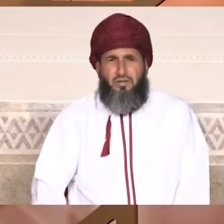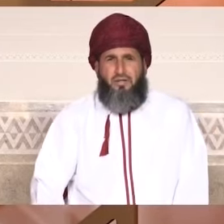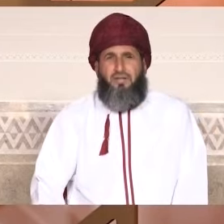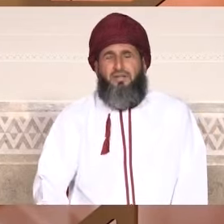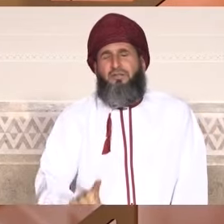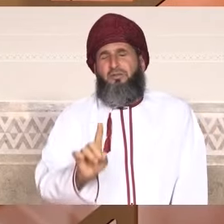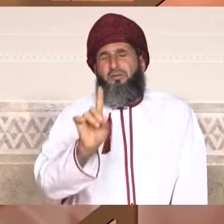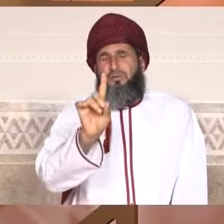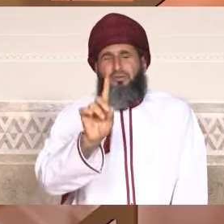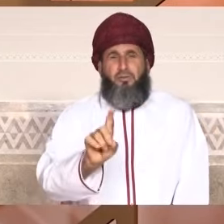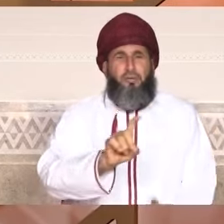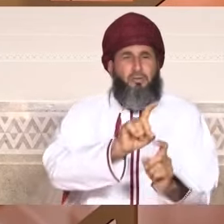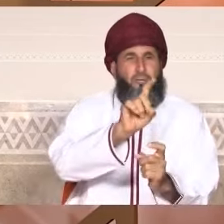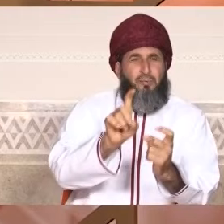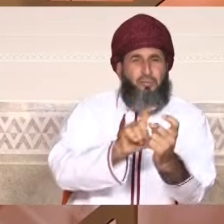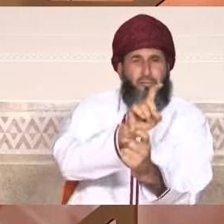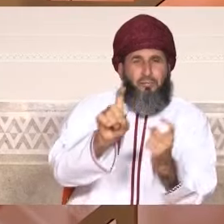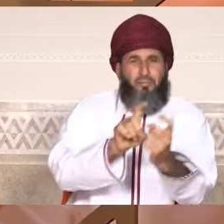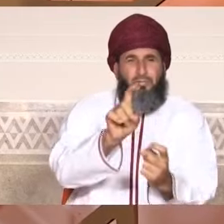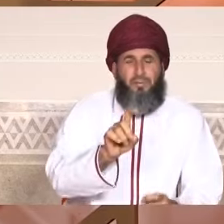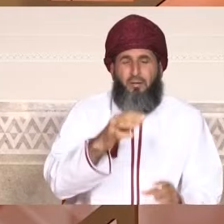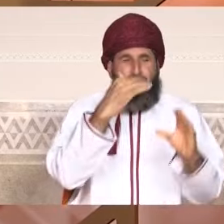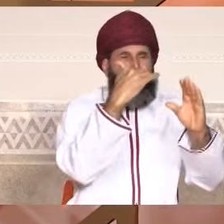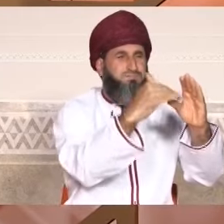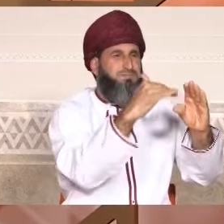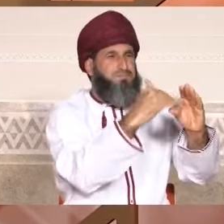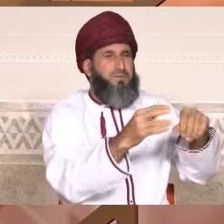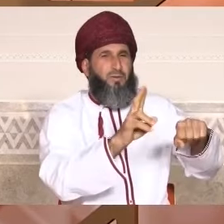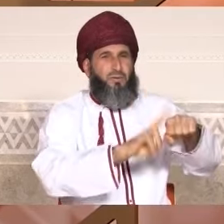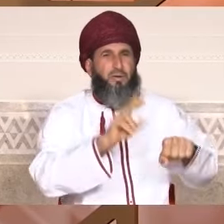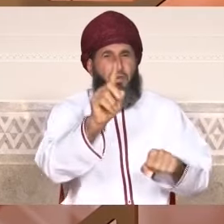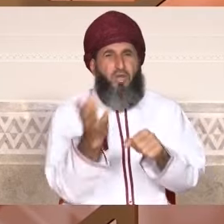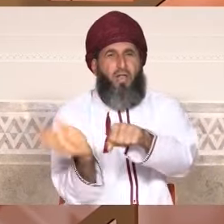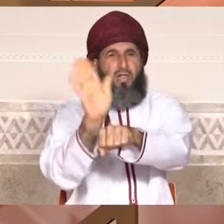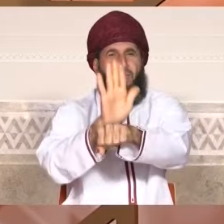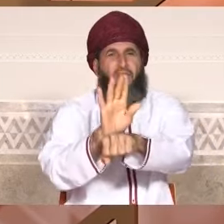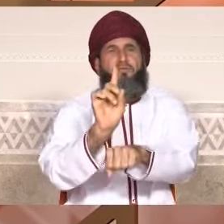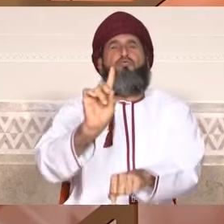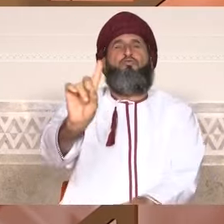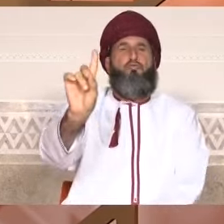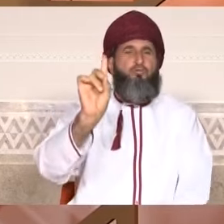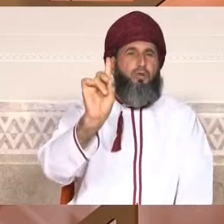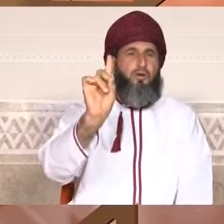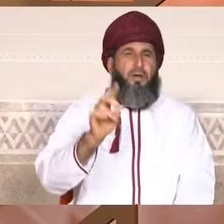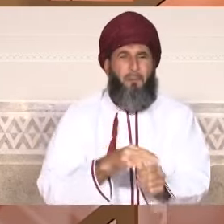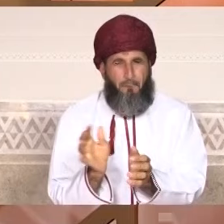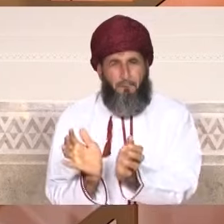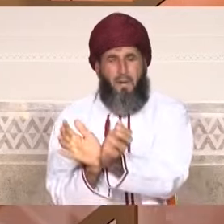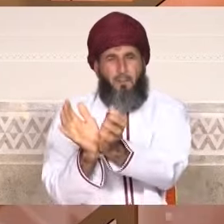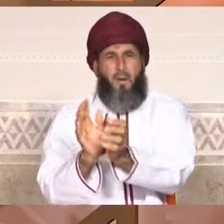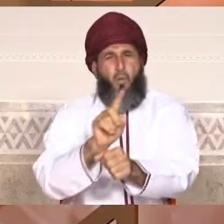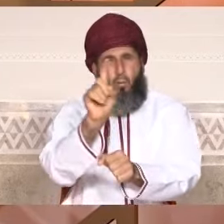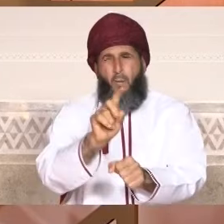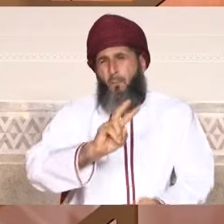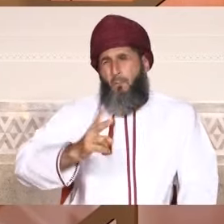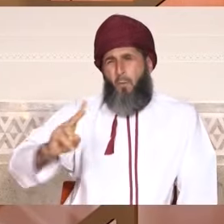وبحول الله تعالى سنناقش مجموعة من الأسئلة التي وردت إلينا عن طريقهم والتي سنستعرضها على الشاشة بإذن الله تعالى، وهم مجموعة من